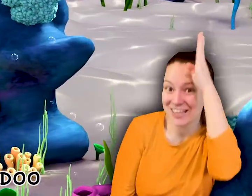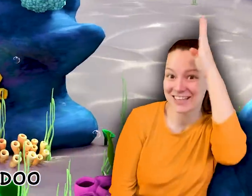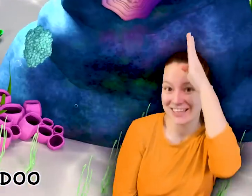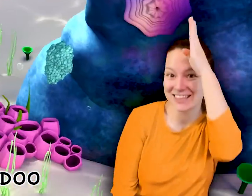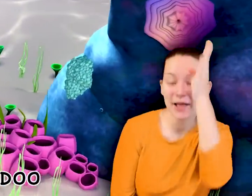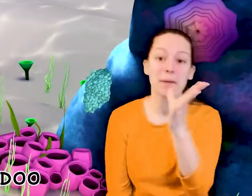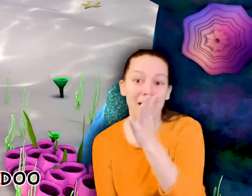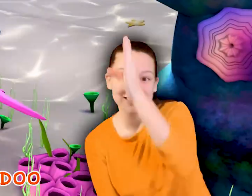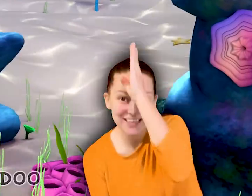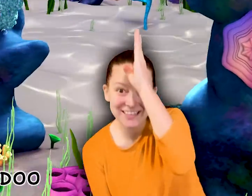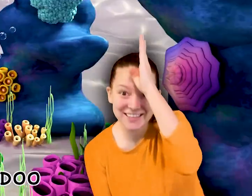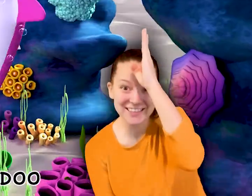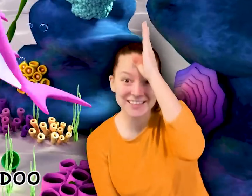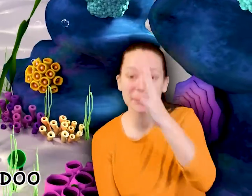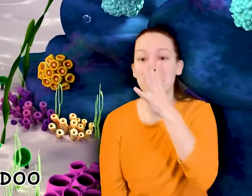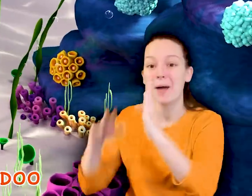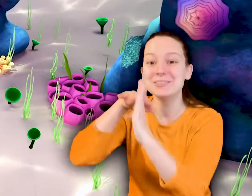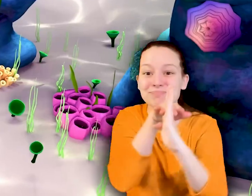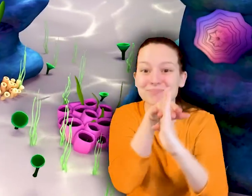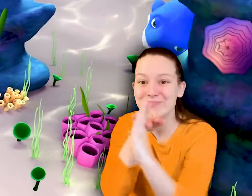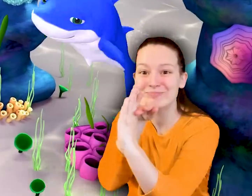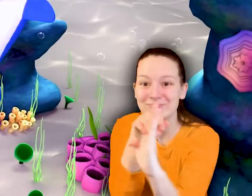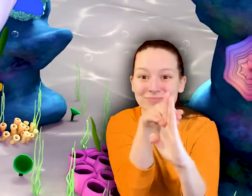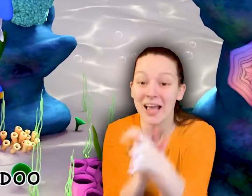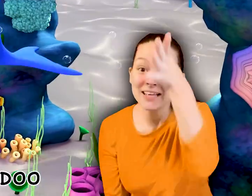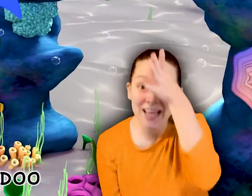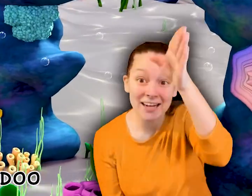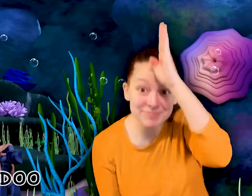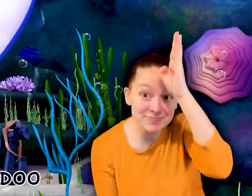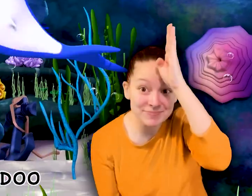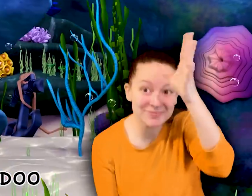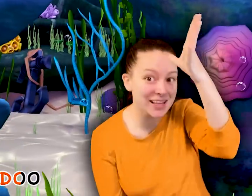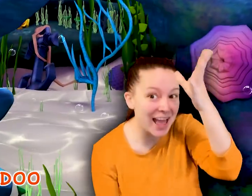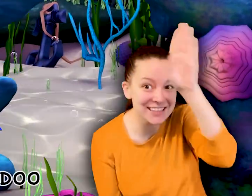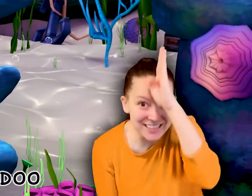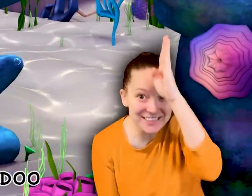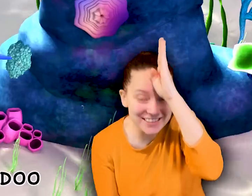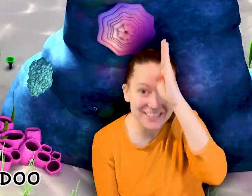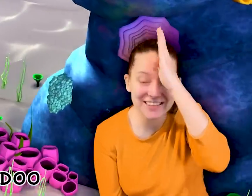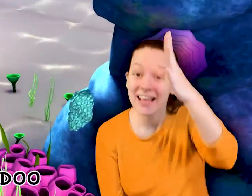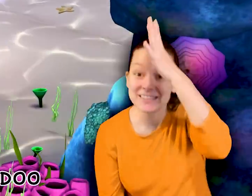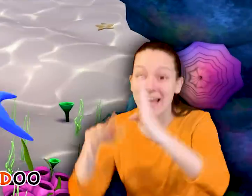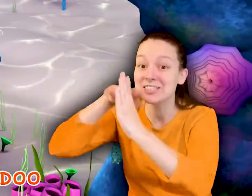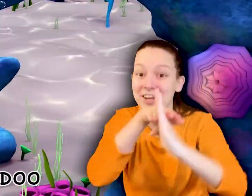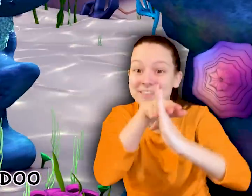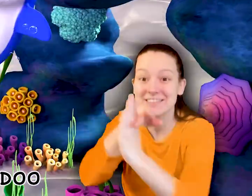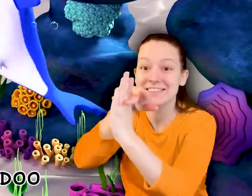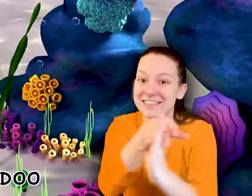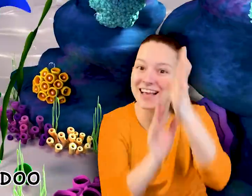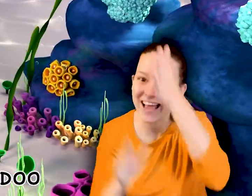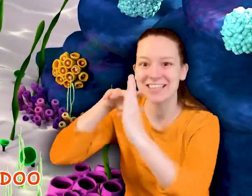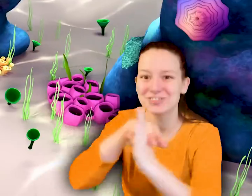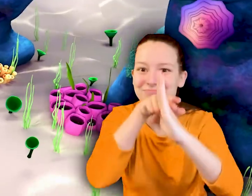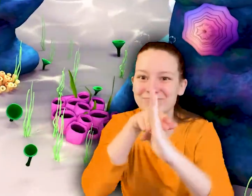do mommy shark doo doo doo doo doo doo mommy shark doo doo doo doo doo doo mommy shark daddy shark doo dooo doo doo doo doo daddy shark doo doo do do doo doo daddy shark